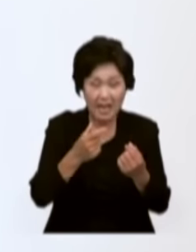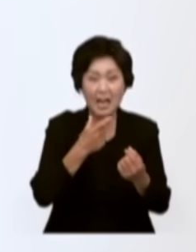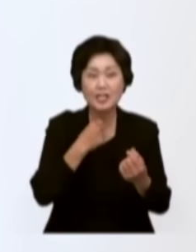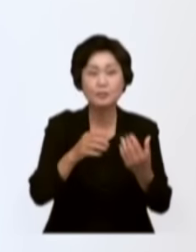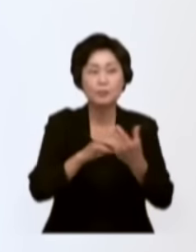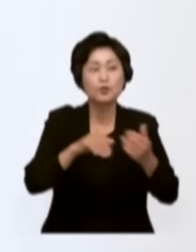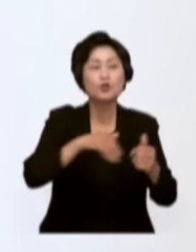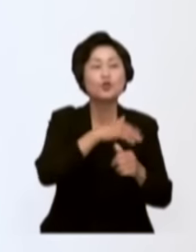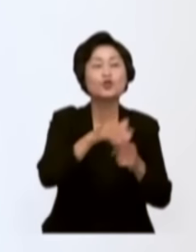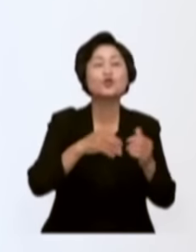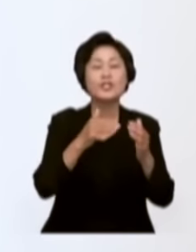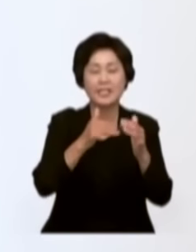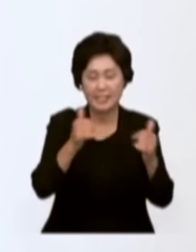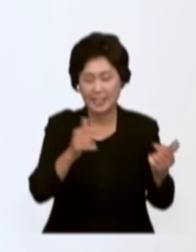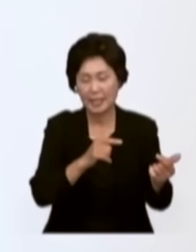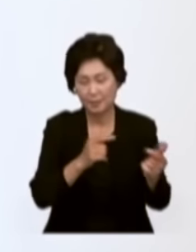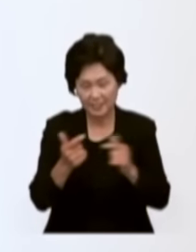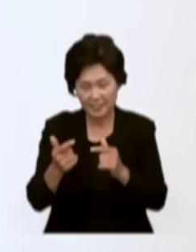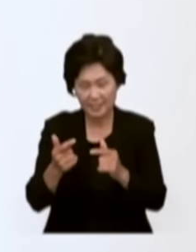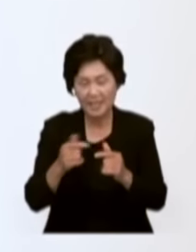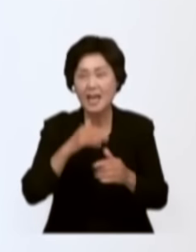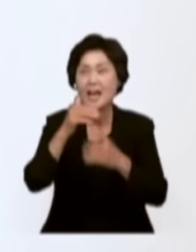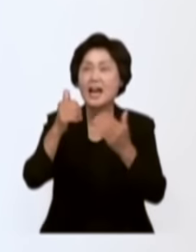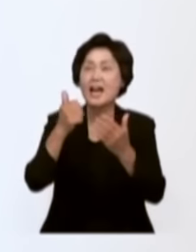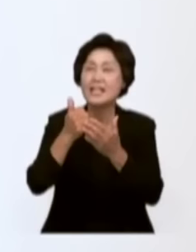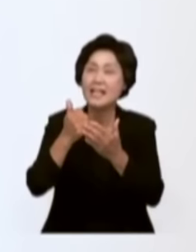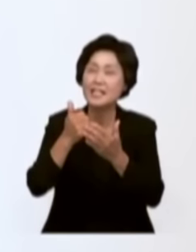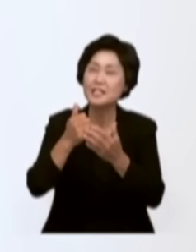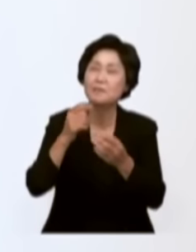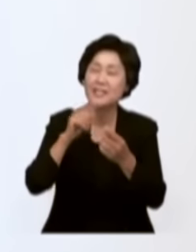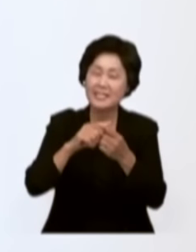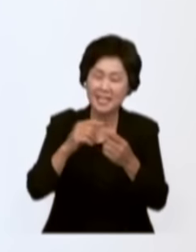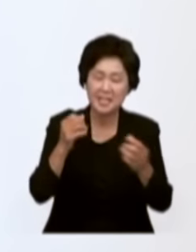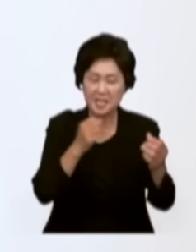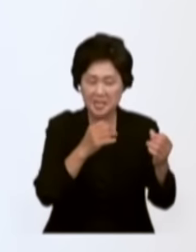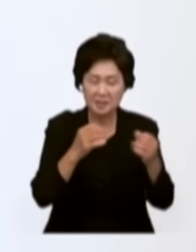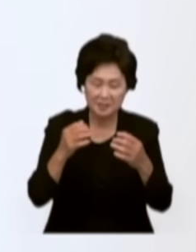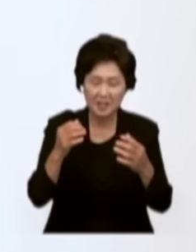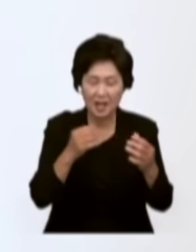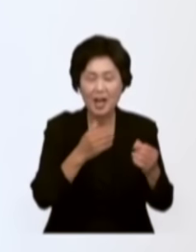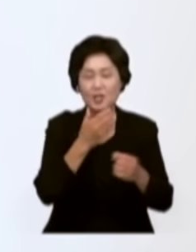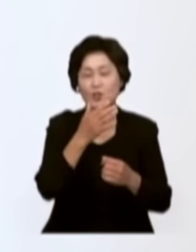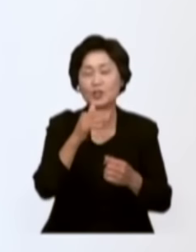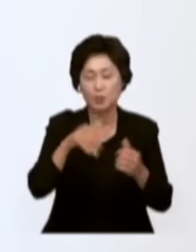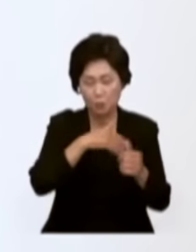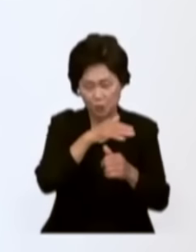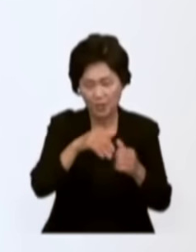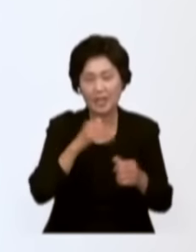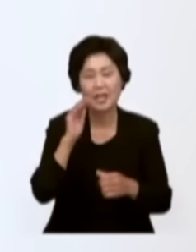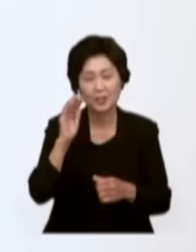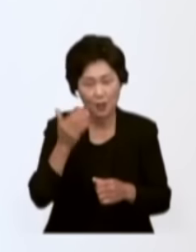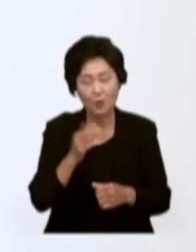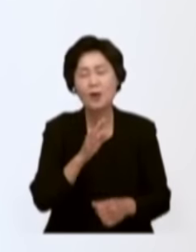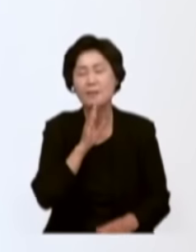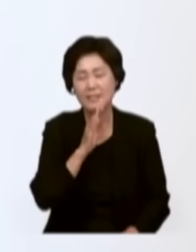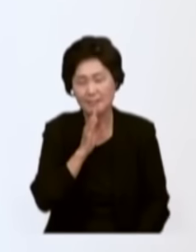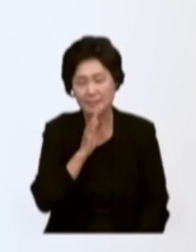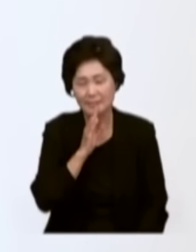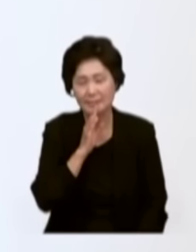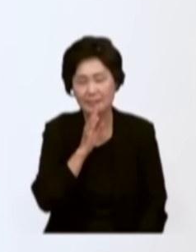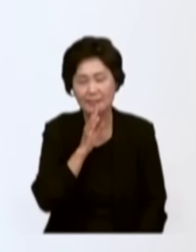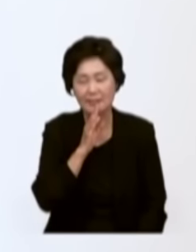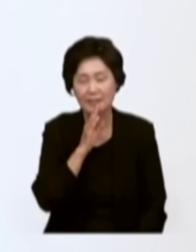네. 하나님 이렇게 이야기를 할 수 있도록 그리고 본인 어떤 힘들었던 얘기를 이겨냈던 그런 이야기를 해주면 그래. 그래 나도